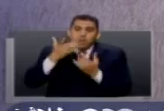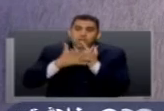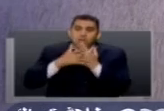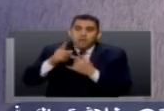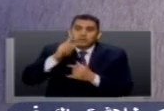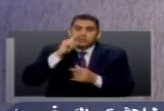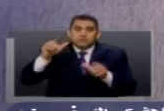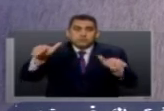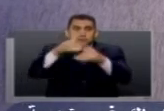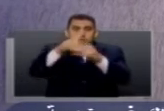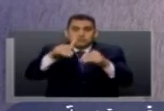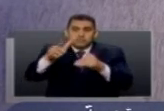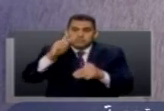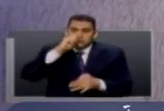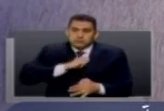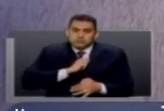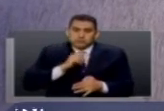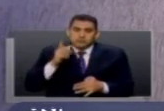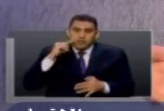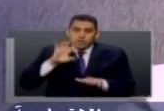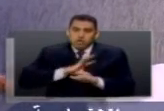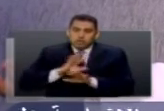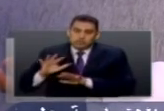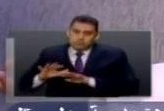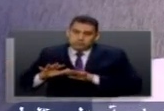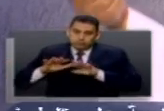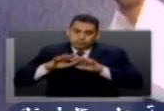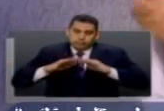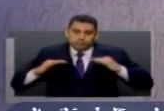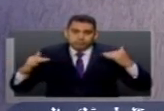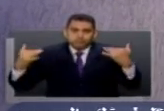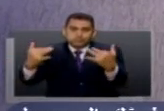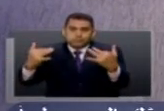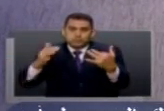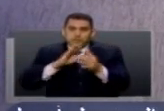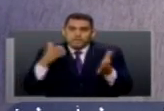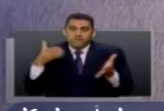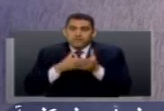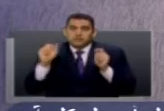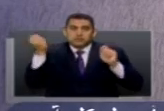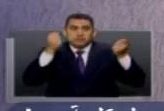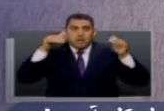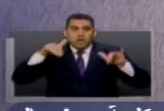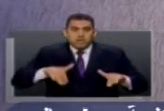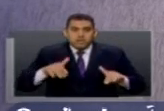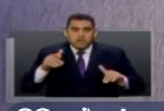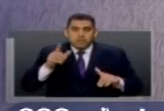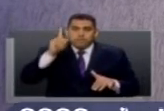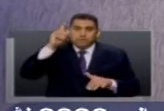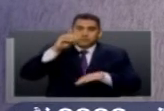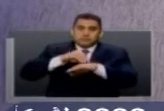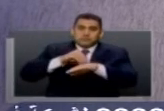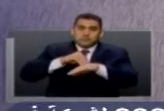توجه اليهم الجيش وبدا الحصار ولما استياسوا من انهم يستطيعون المقاومه طلبوا ان